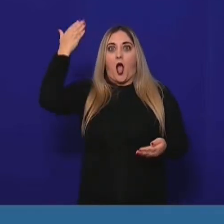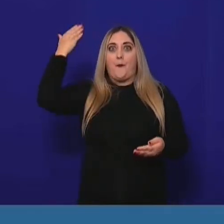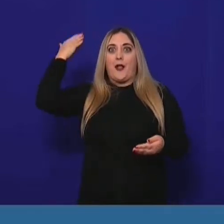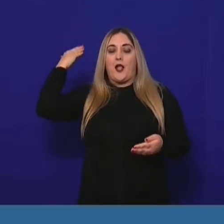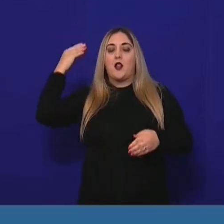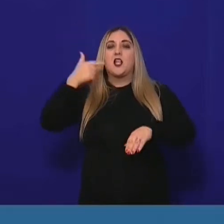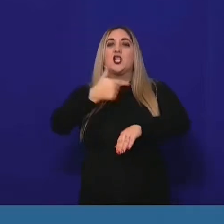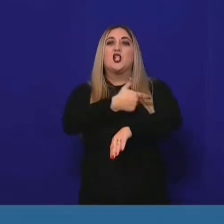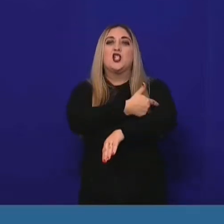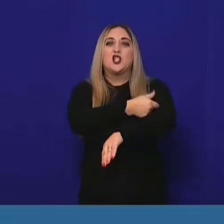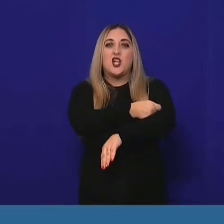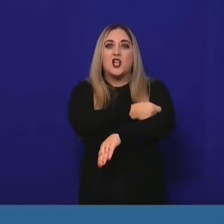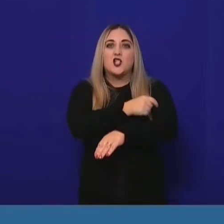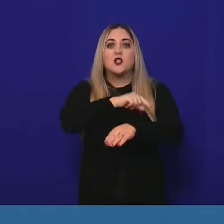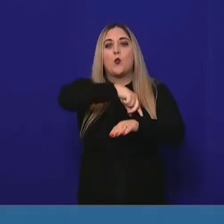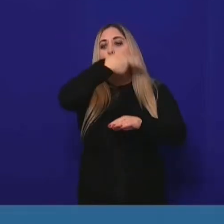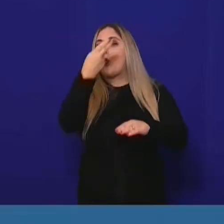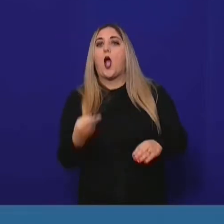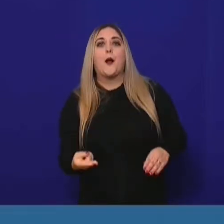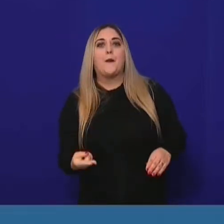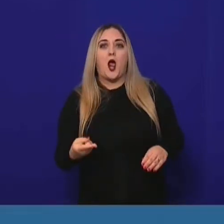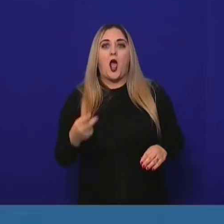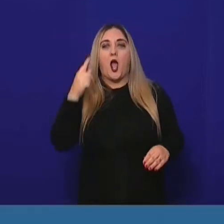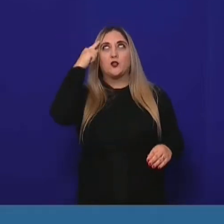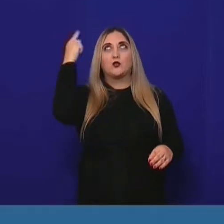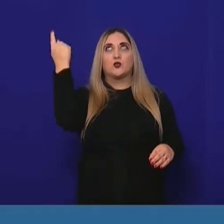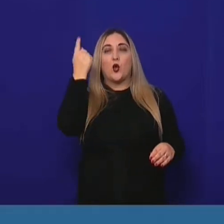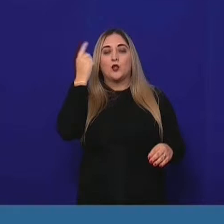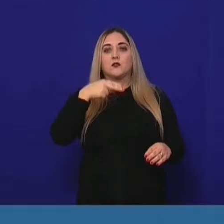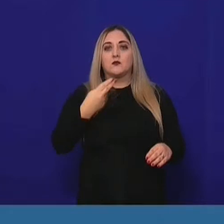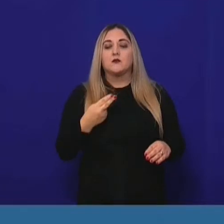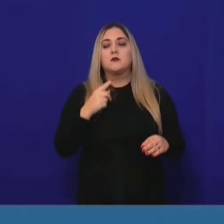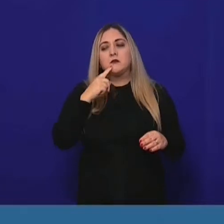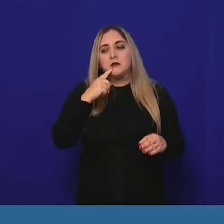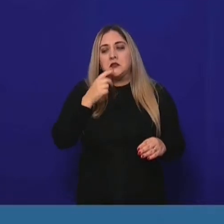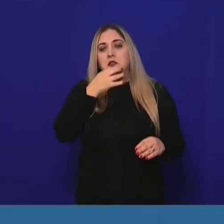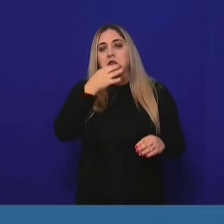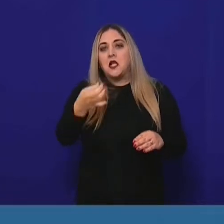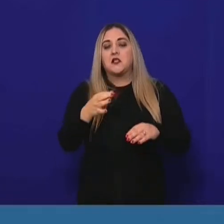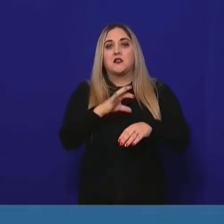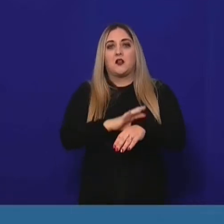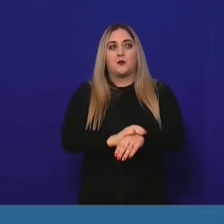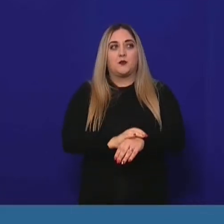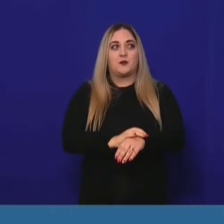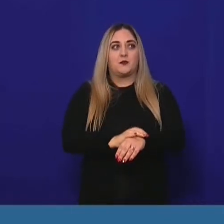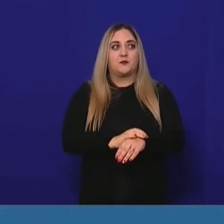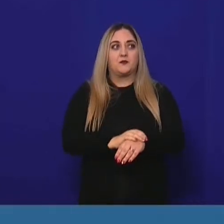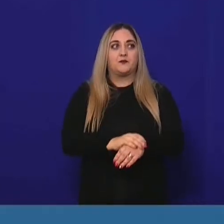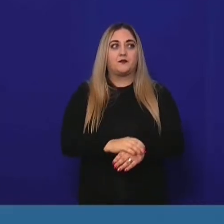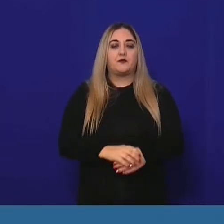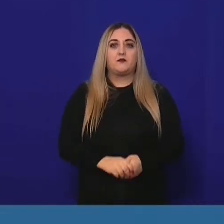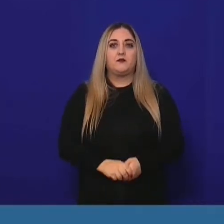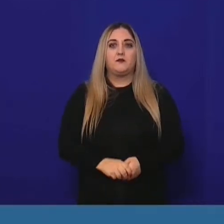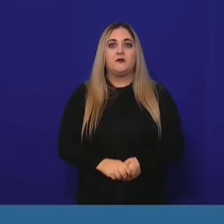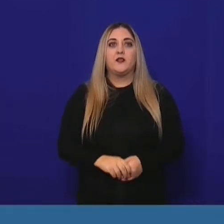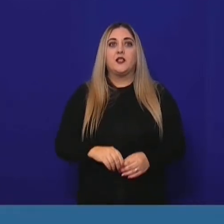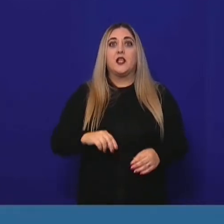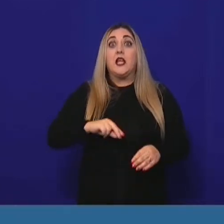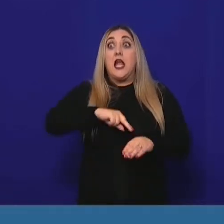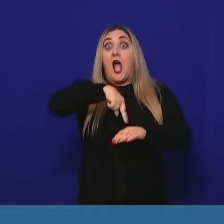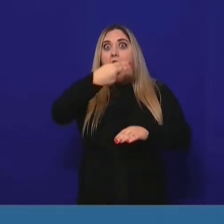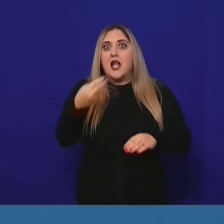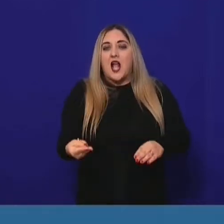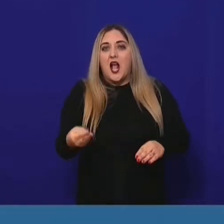u kont takħas ħażin waqt dak il-perjodu tajjeb li tkellem lit-tabib, hawnhekk nkunu ċari ikollhom tak xi ħażin minħabba tkun